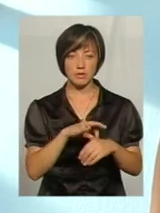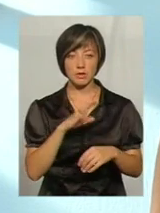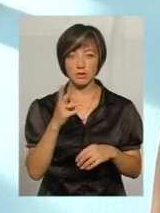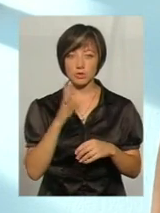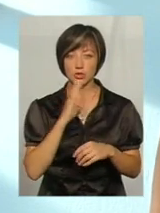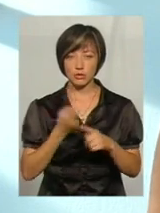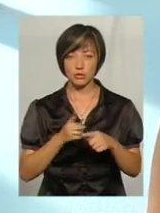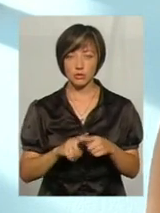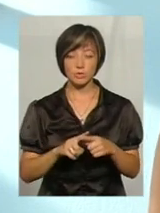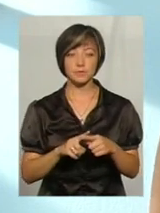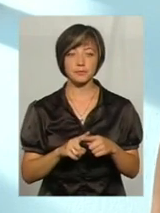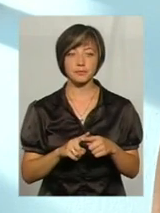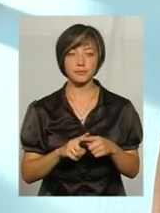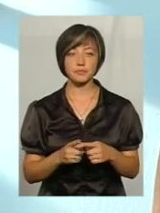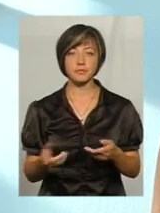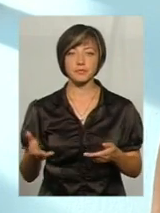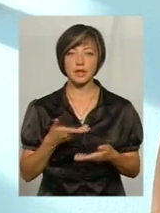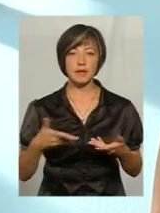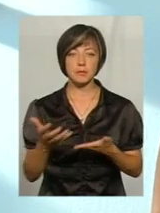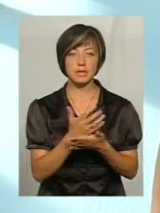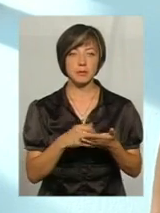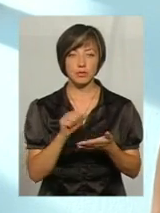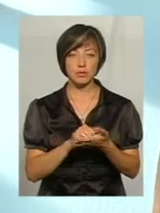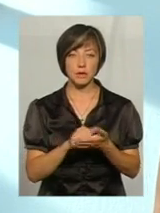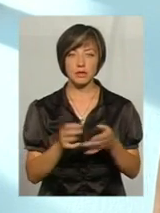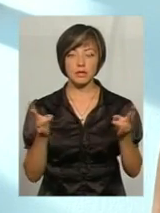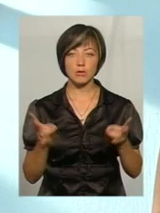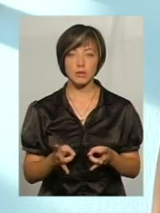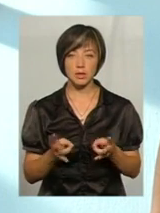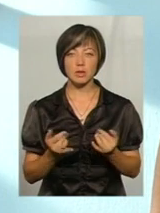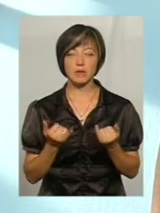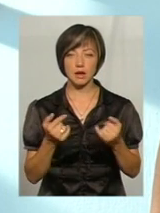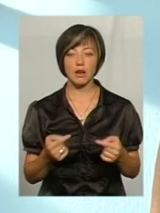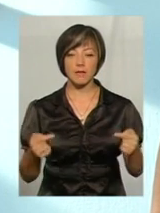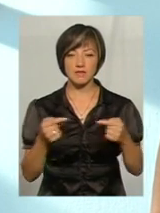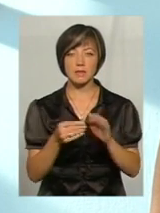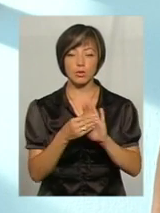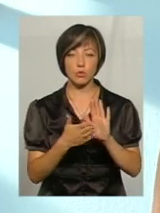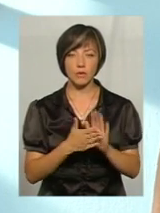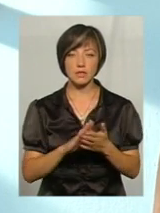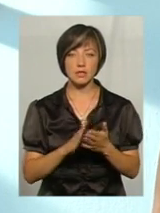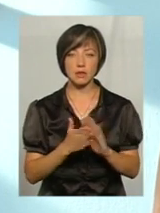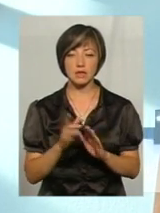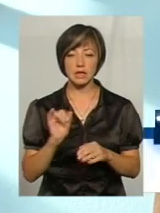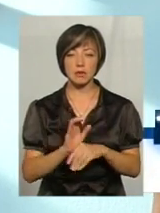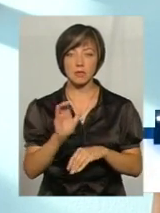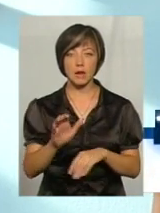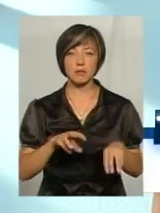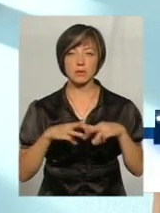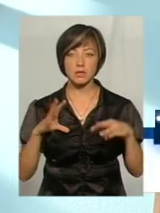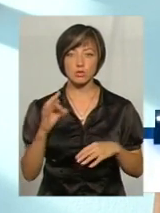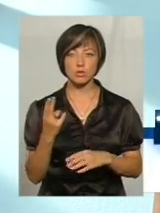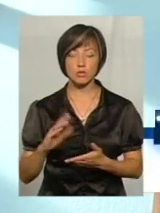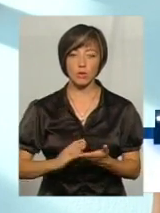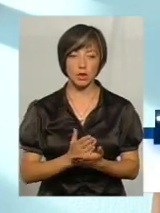то, звичайно, ми якби зібрали весь пакет документів необхідних для встановлення цього статусу і направили його до Міністерства